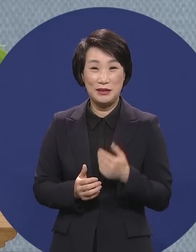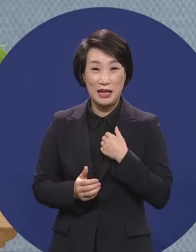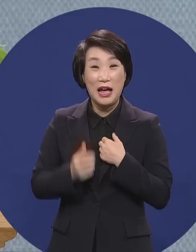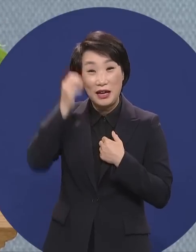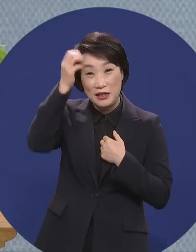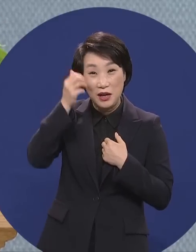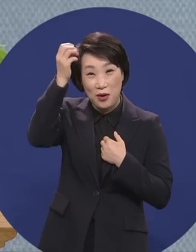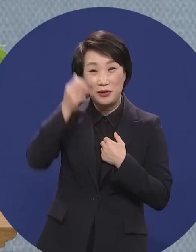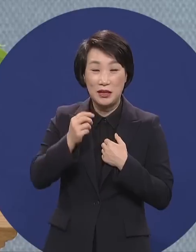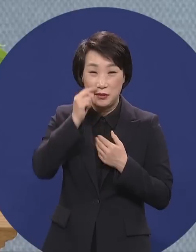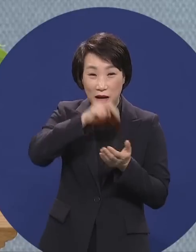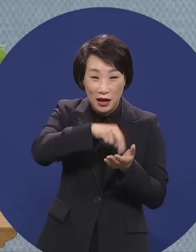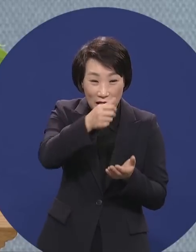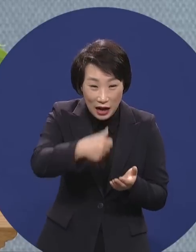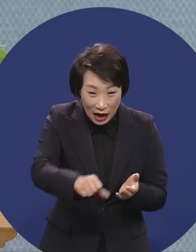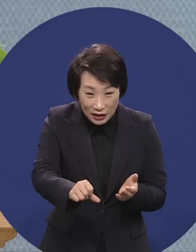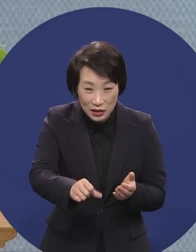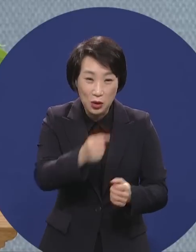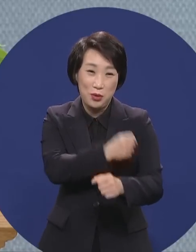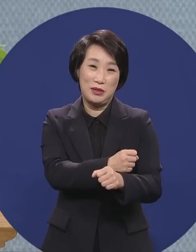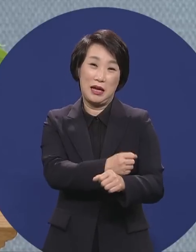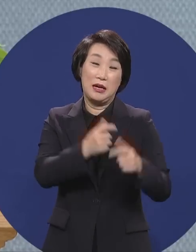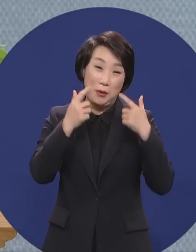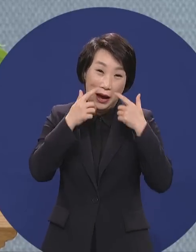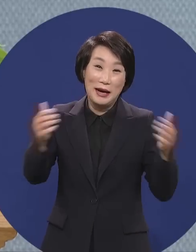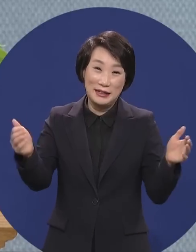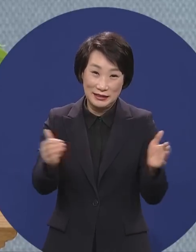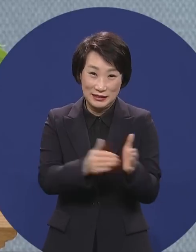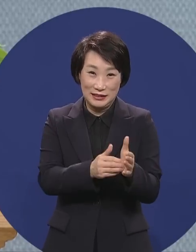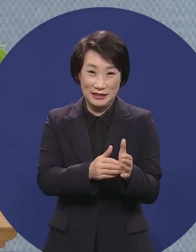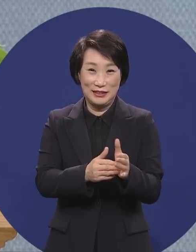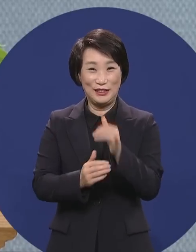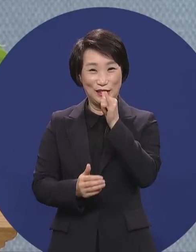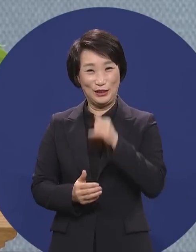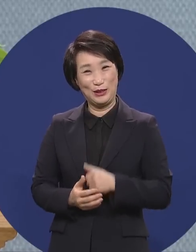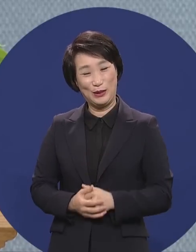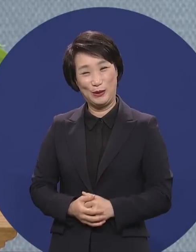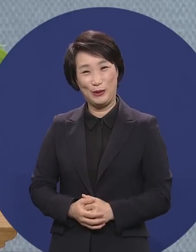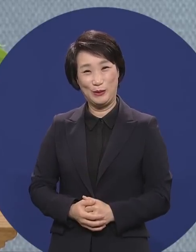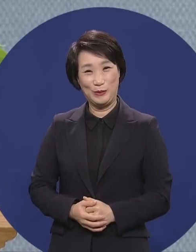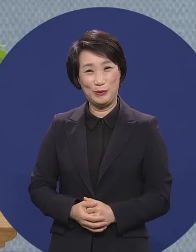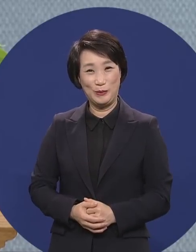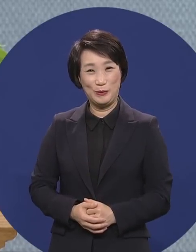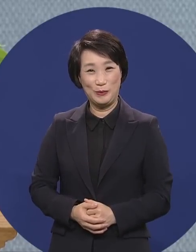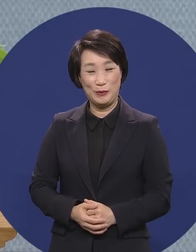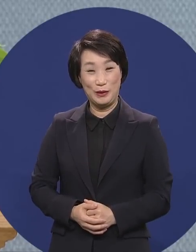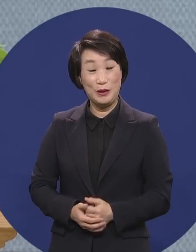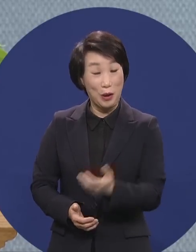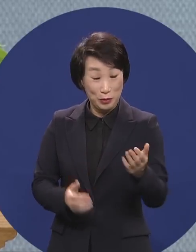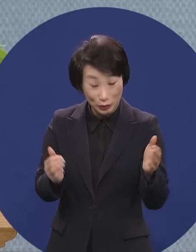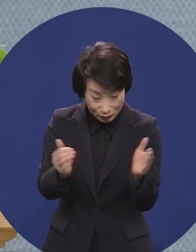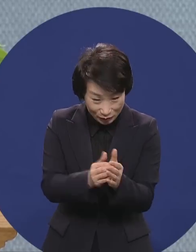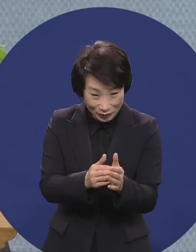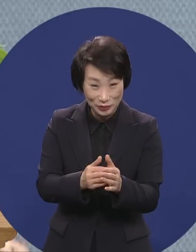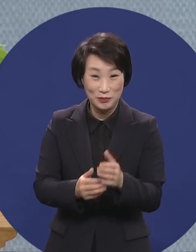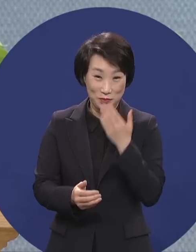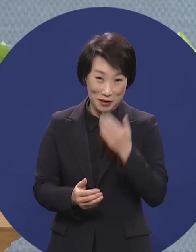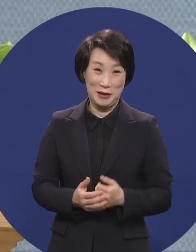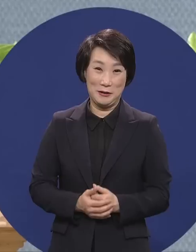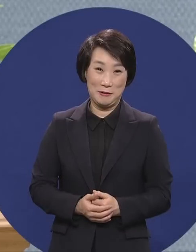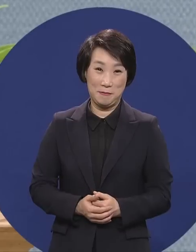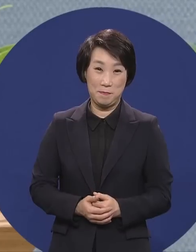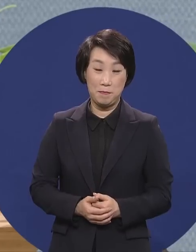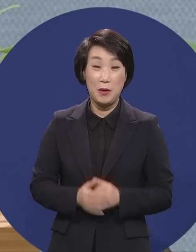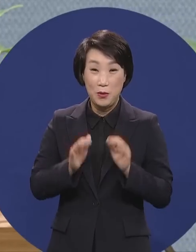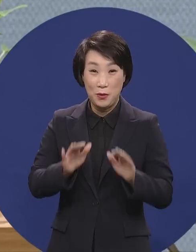영혼의 탕자된 고생을 확실하게 종결하자는 겁니다. 종결하자. 응?